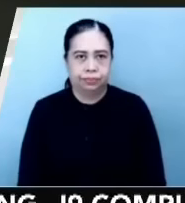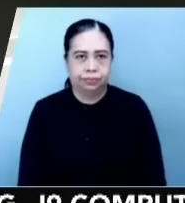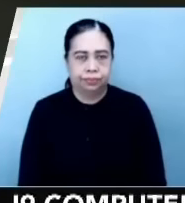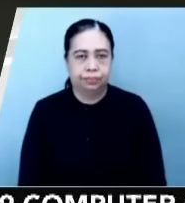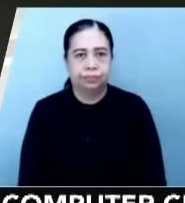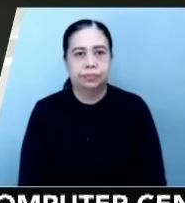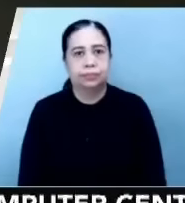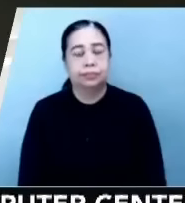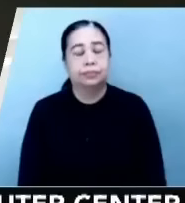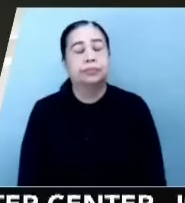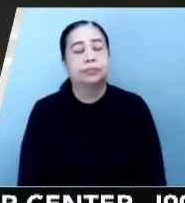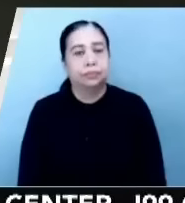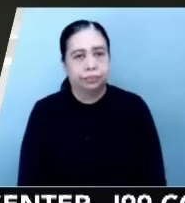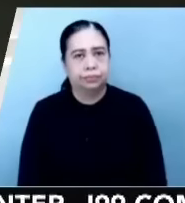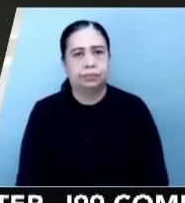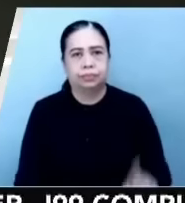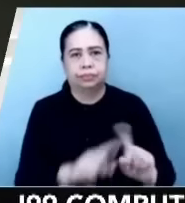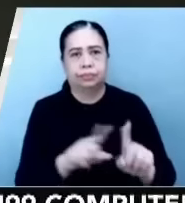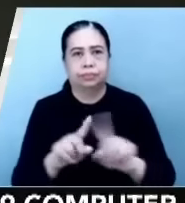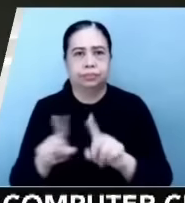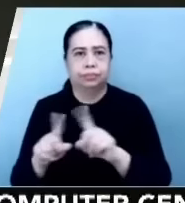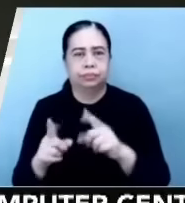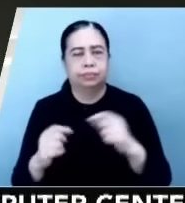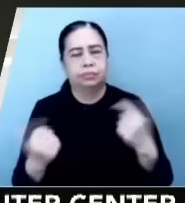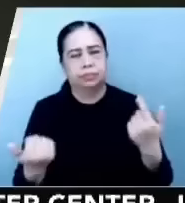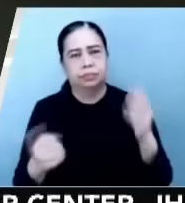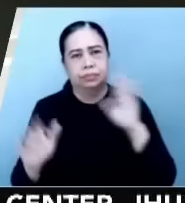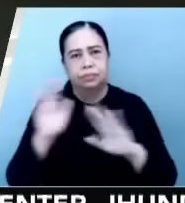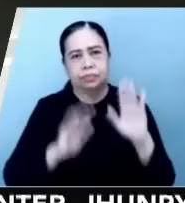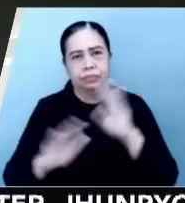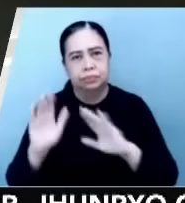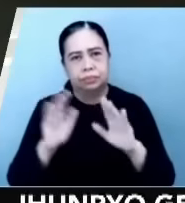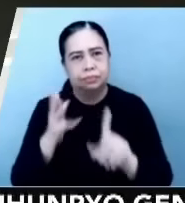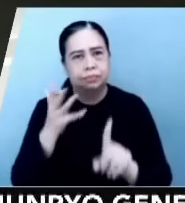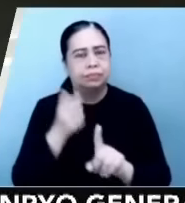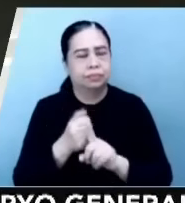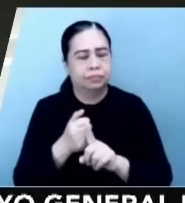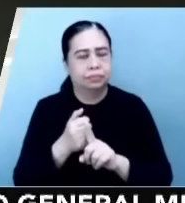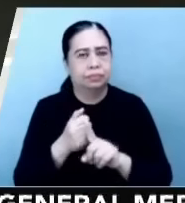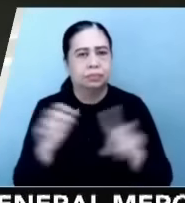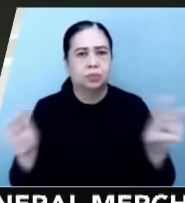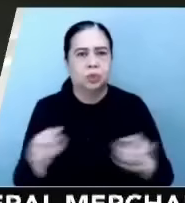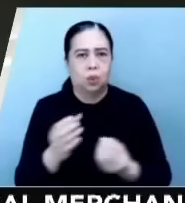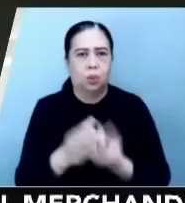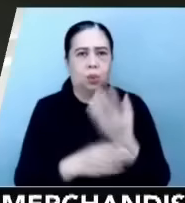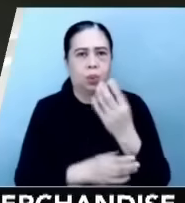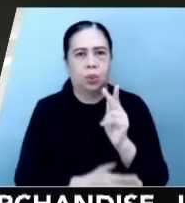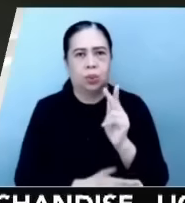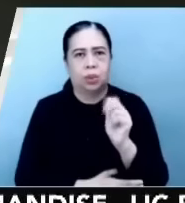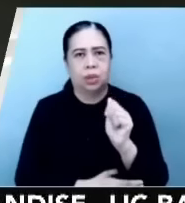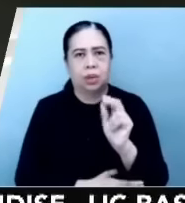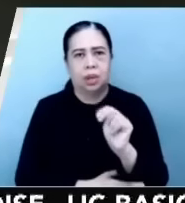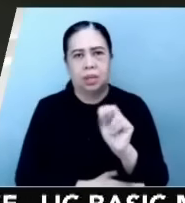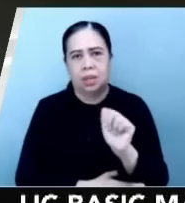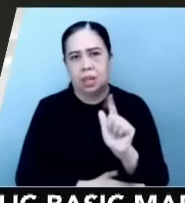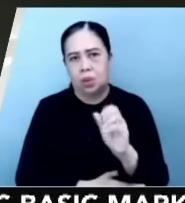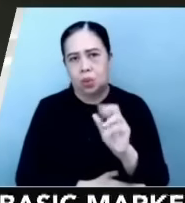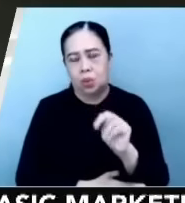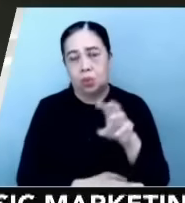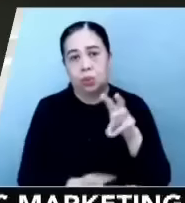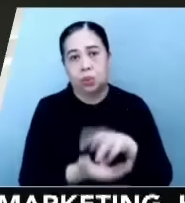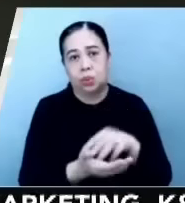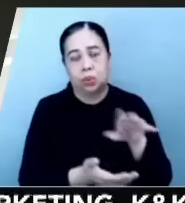Vicky, kabi-kabila na ang iniindang problema o epekto ng pagputok ng Mount Canlaon sa mga residente ng bayan ng La